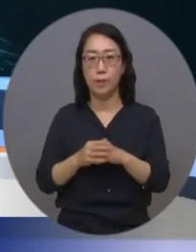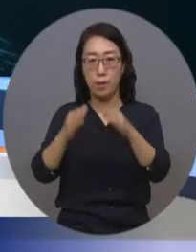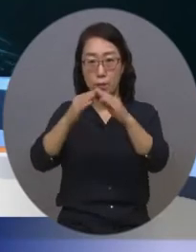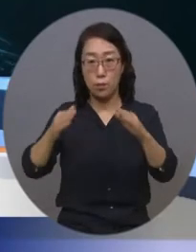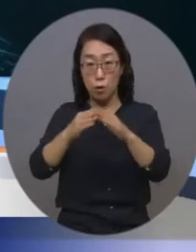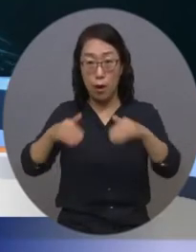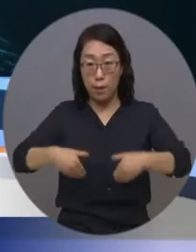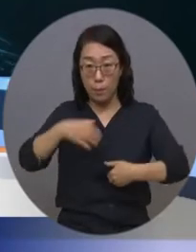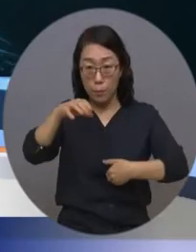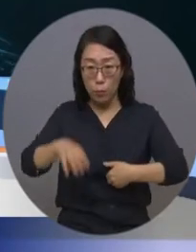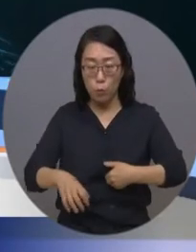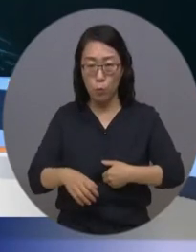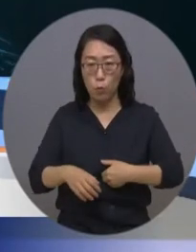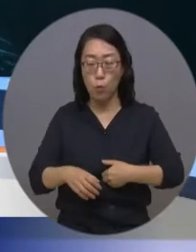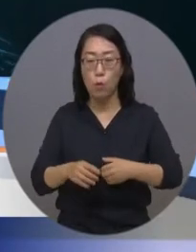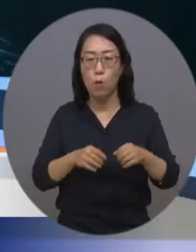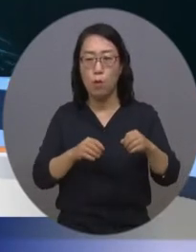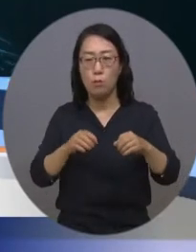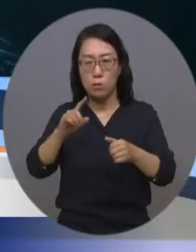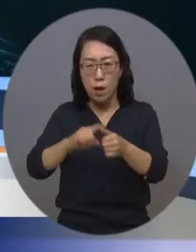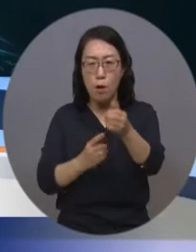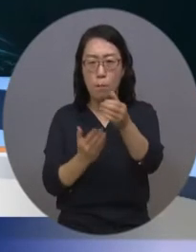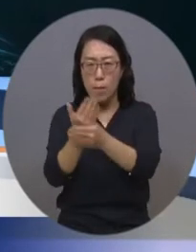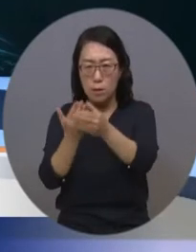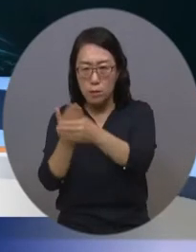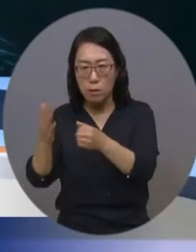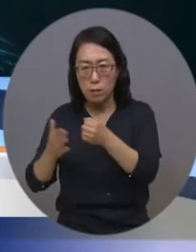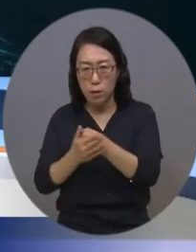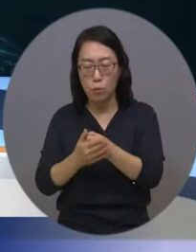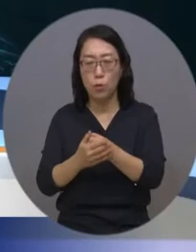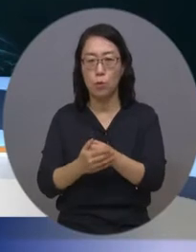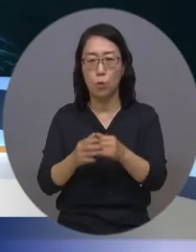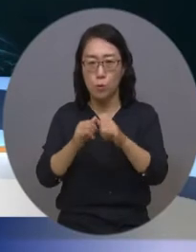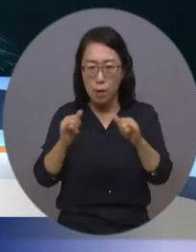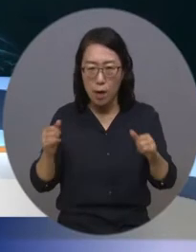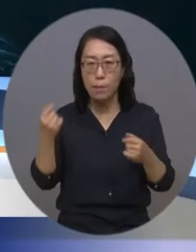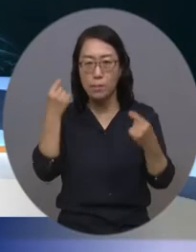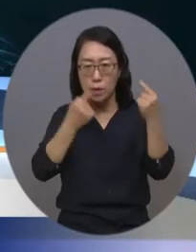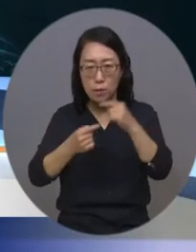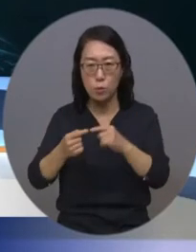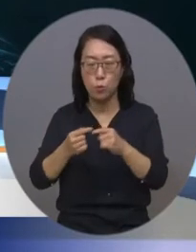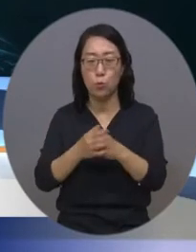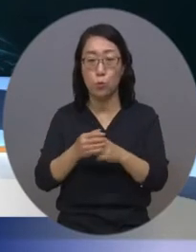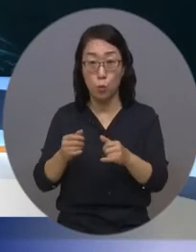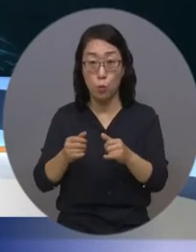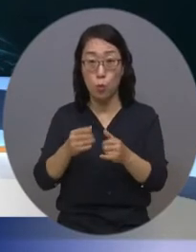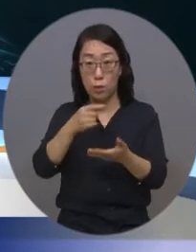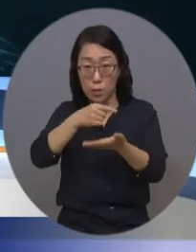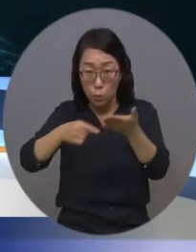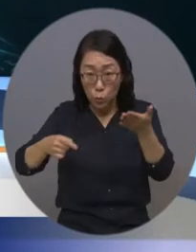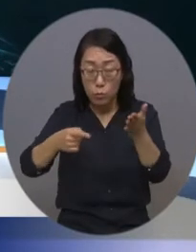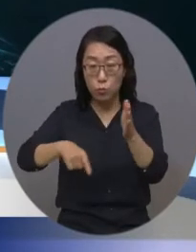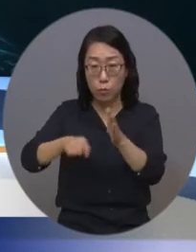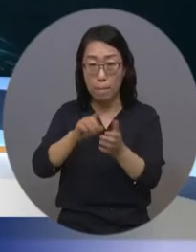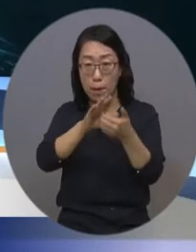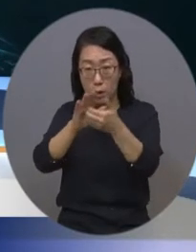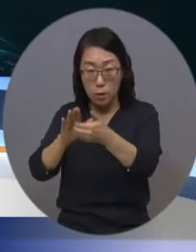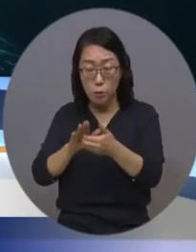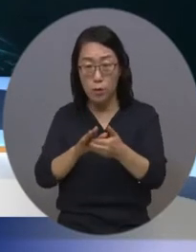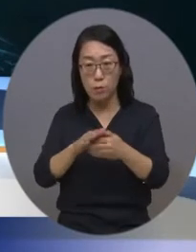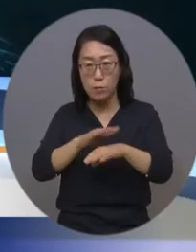전라남도가 자연재해로 인한 인명피해와 재산 손실을 예방하기 위해 급경사 위험지역 공사 현장을